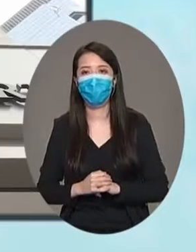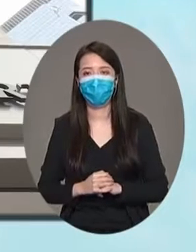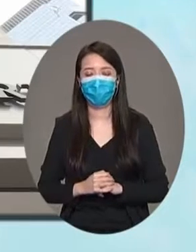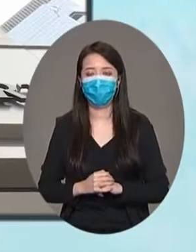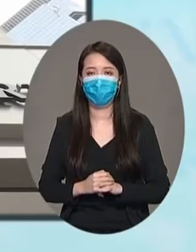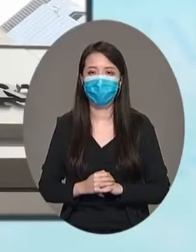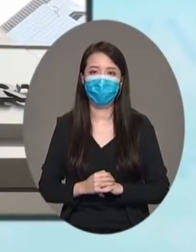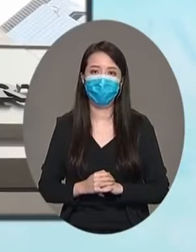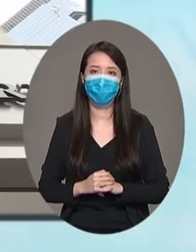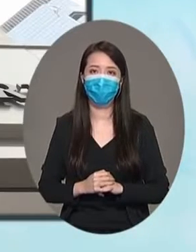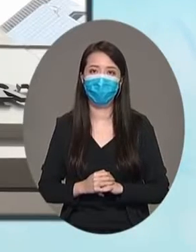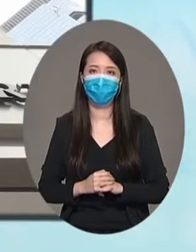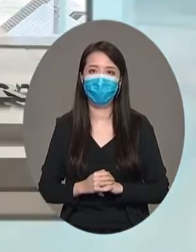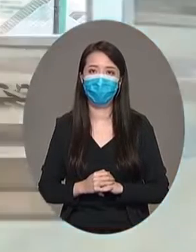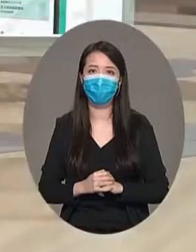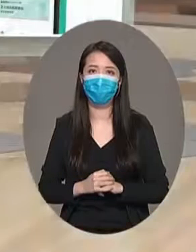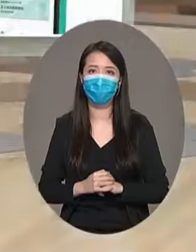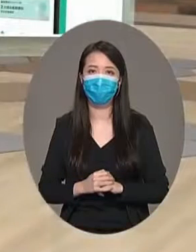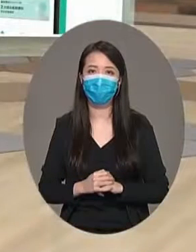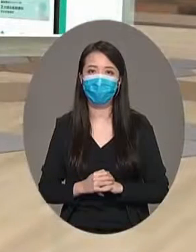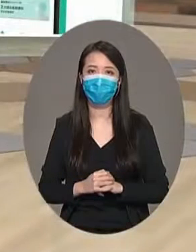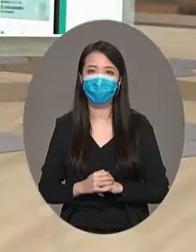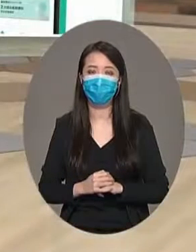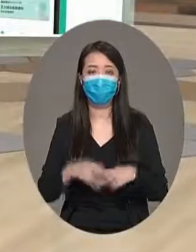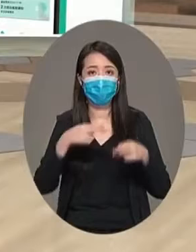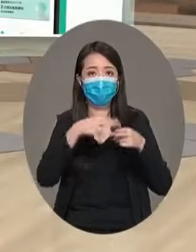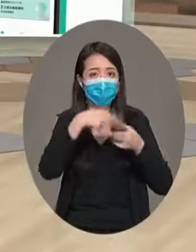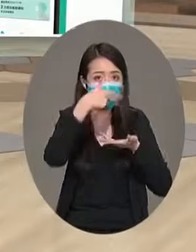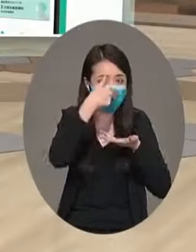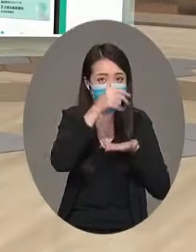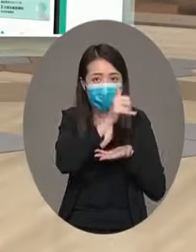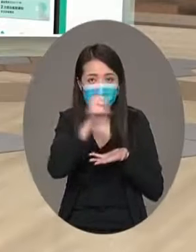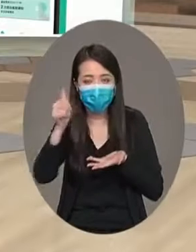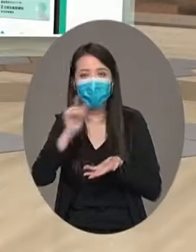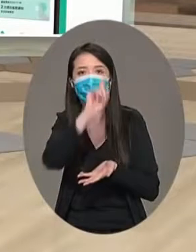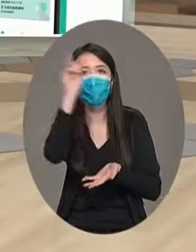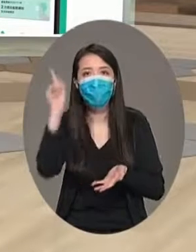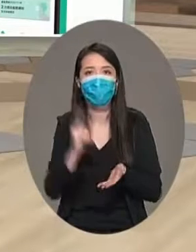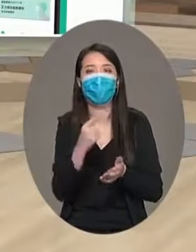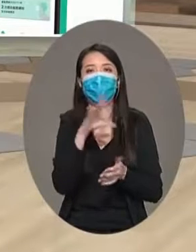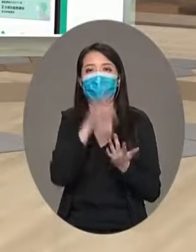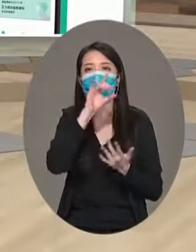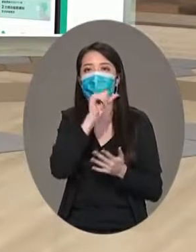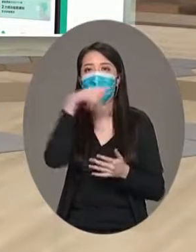台记者林家平报道。 去食肆用餐的时候，有人会选择